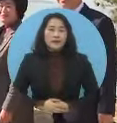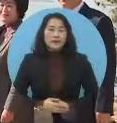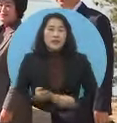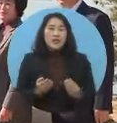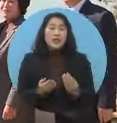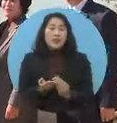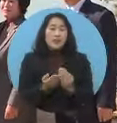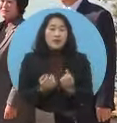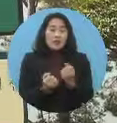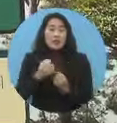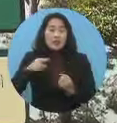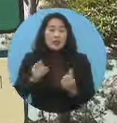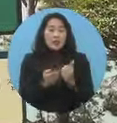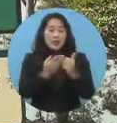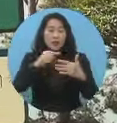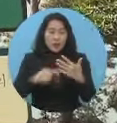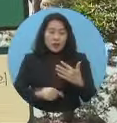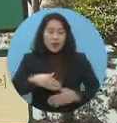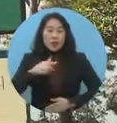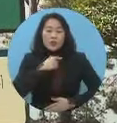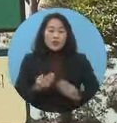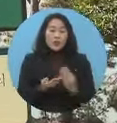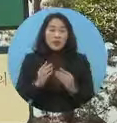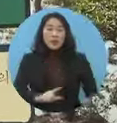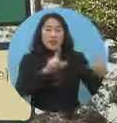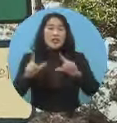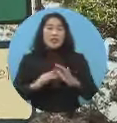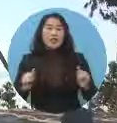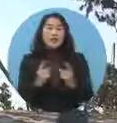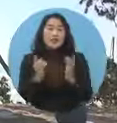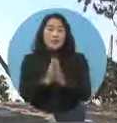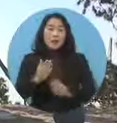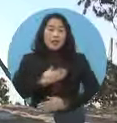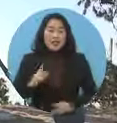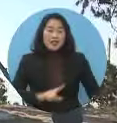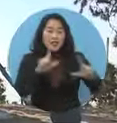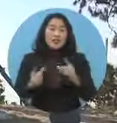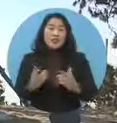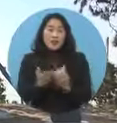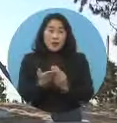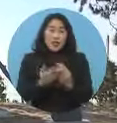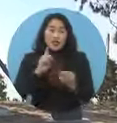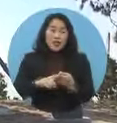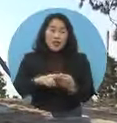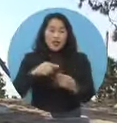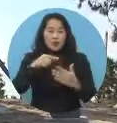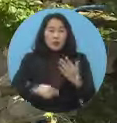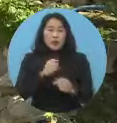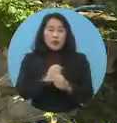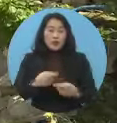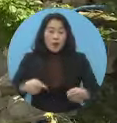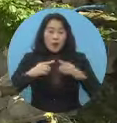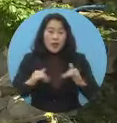성 코디네이터 양성 프로그램은 가고 싶은 섬 에 거주하는 주민이 직접 자신이 사는 섬에 대한 관광 프로그램을 만들고